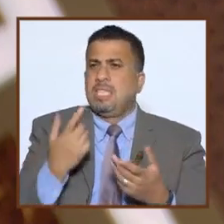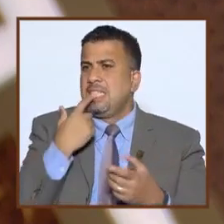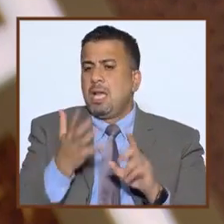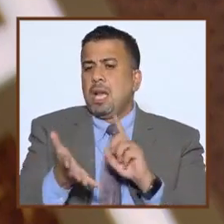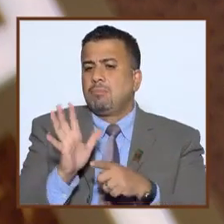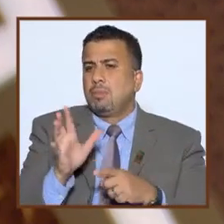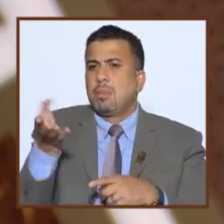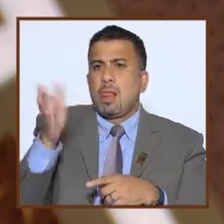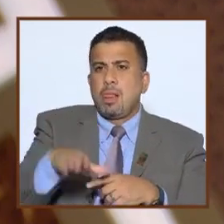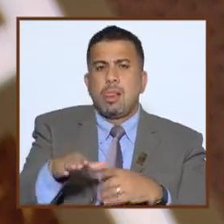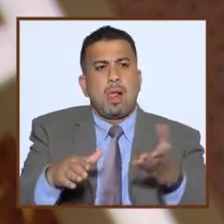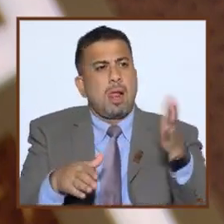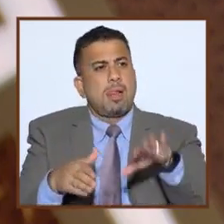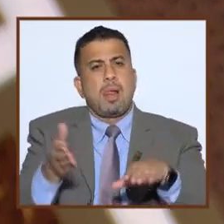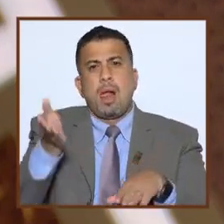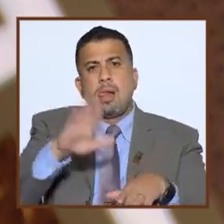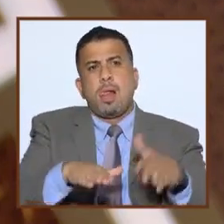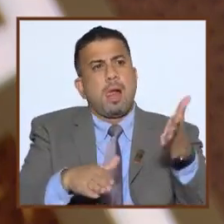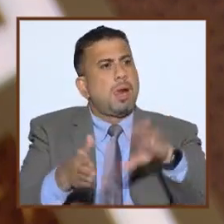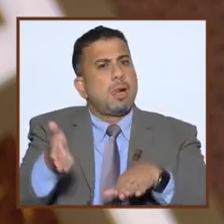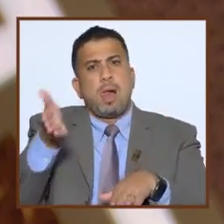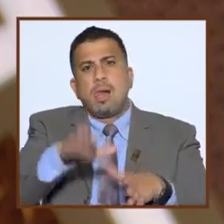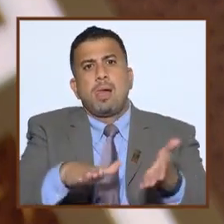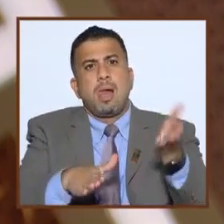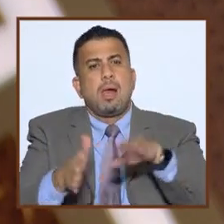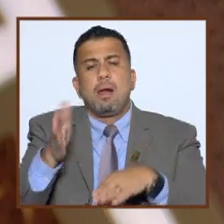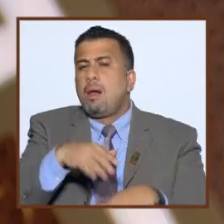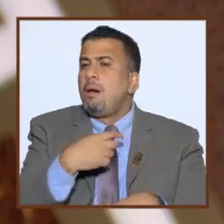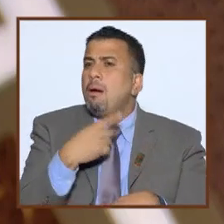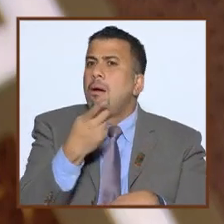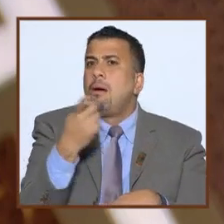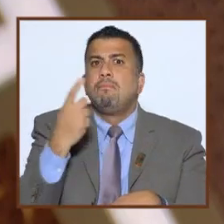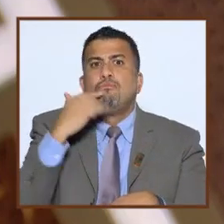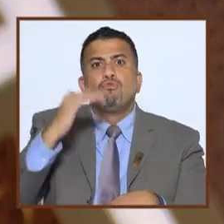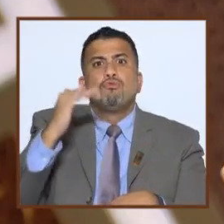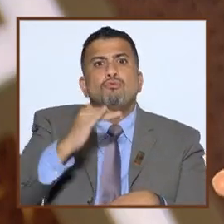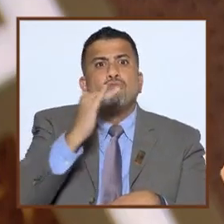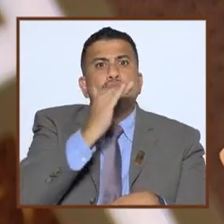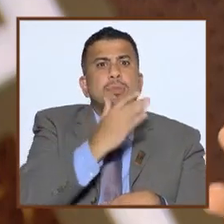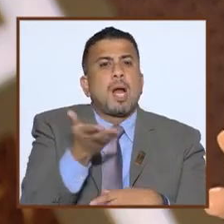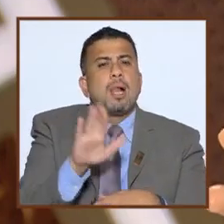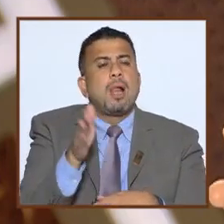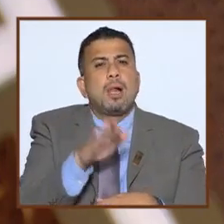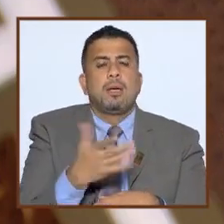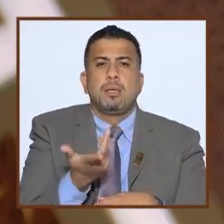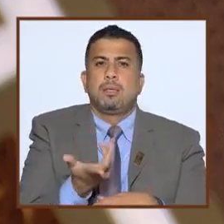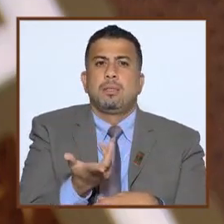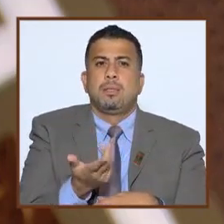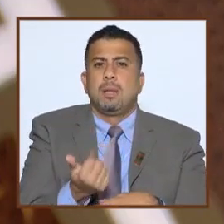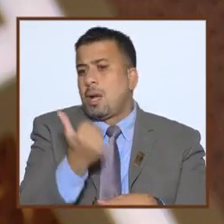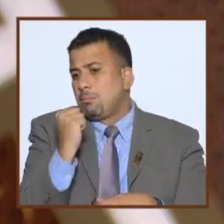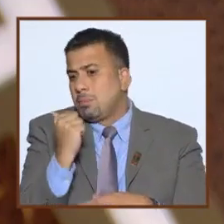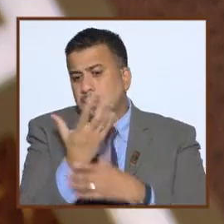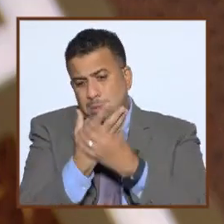واللي عمره 20 سنه واللي عمرها اكثر واللي عمرها اقل وبعضها بعضهم يعني الان امس ولده واليوم